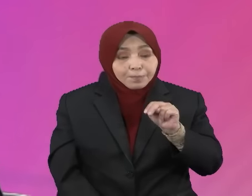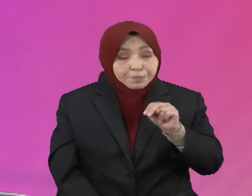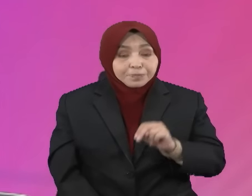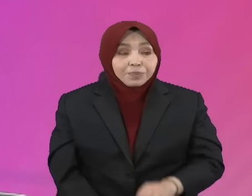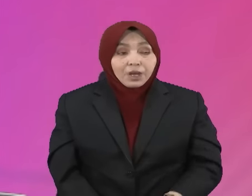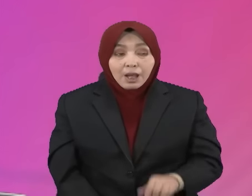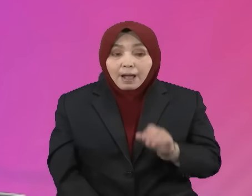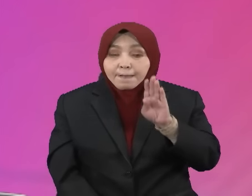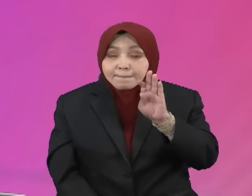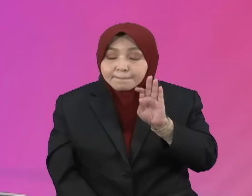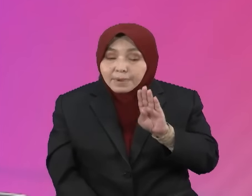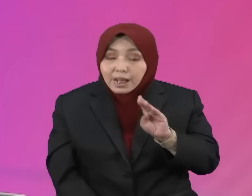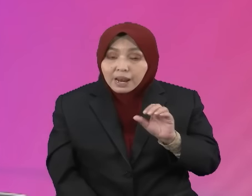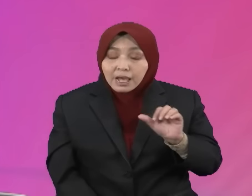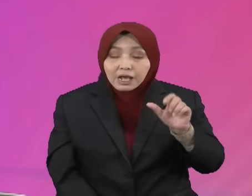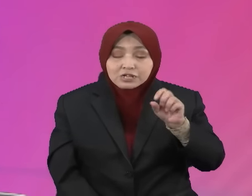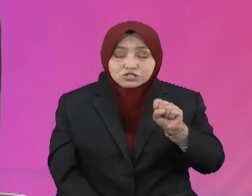فَلَوْ